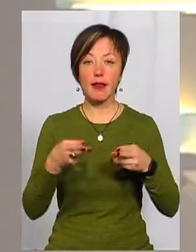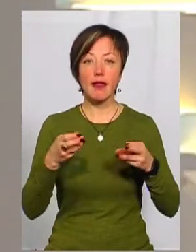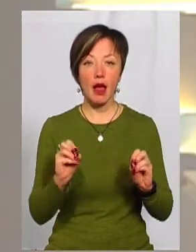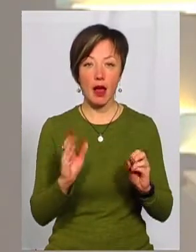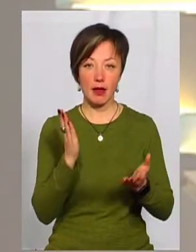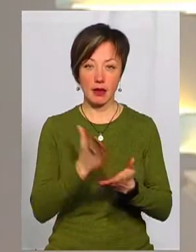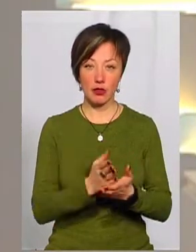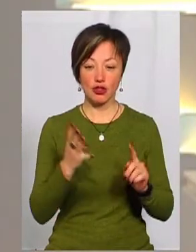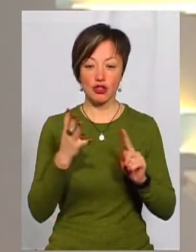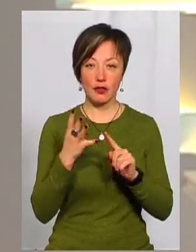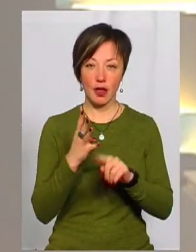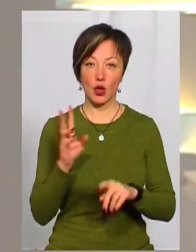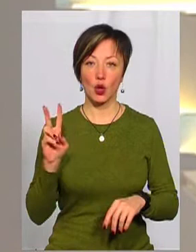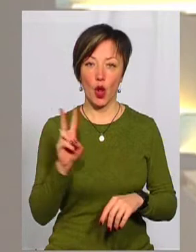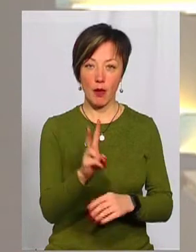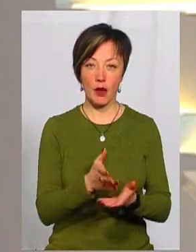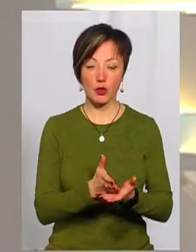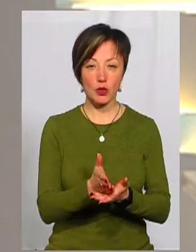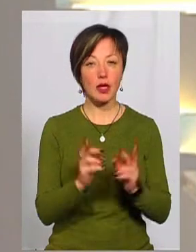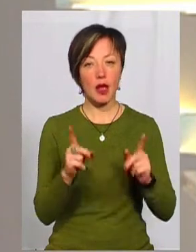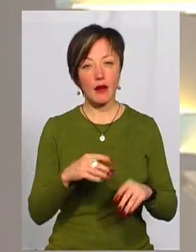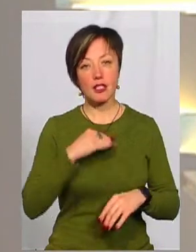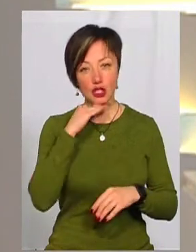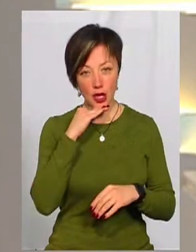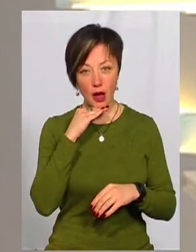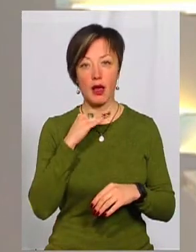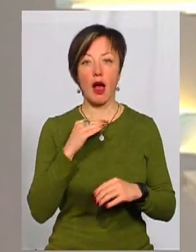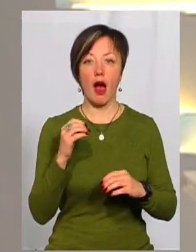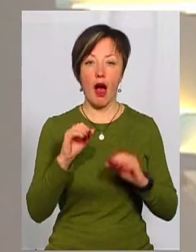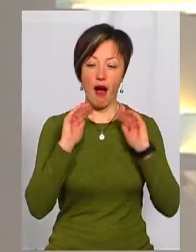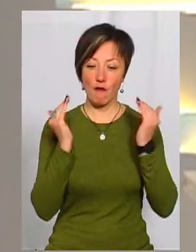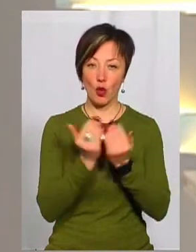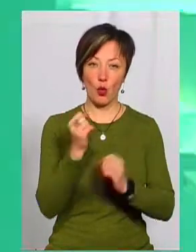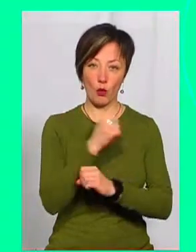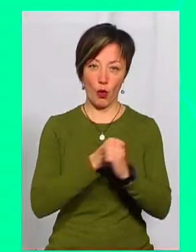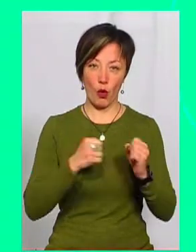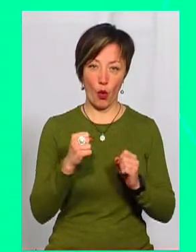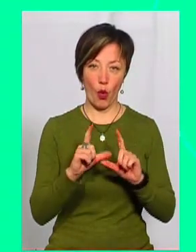саме проходить четвертий тролейбусний маршрут і наскільки вистачає автономного ходу.